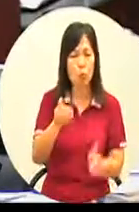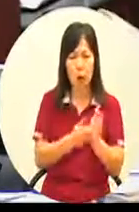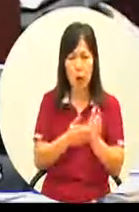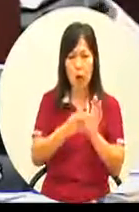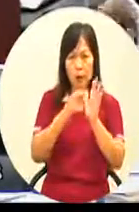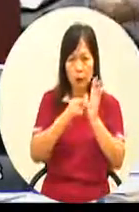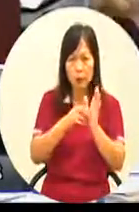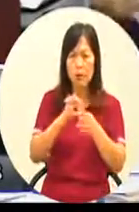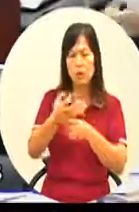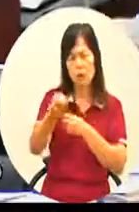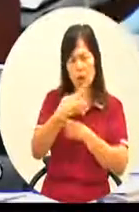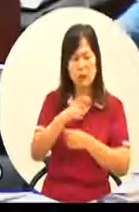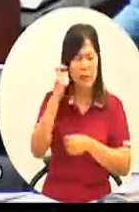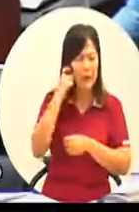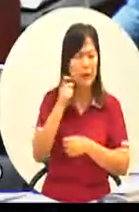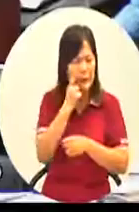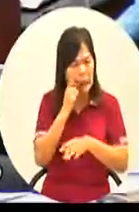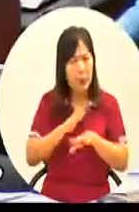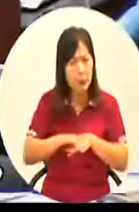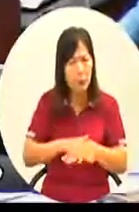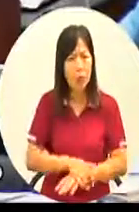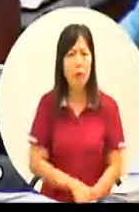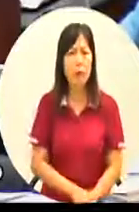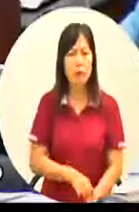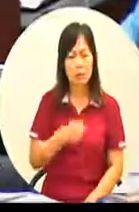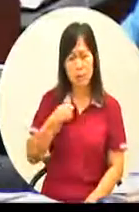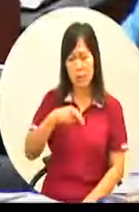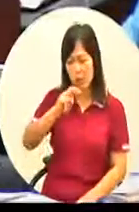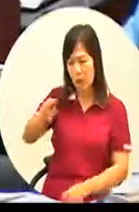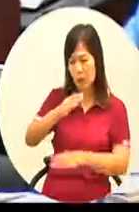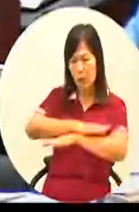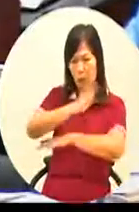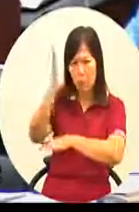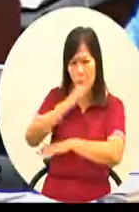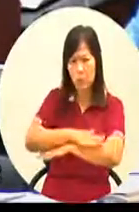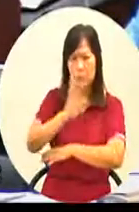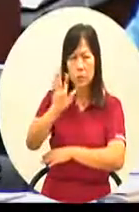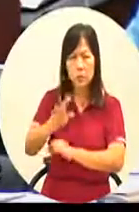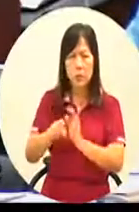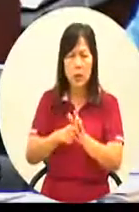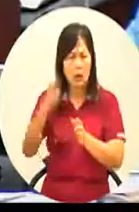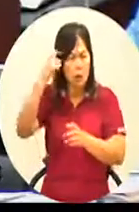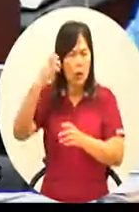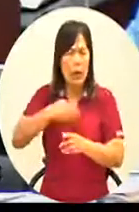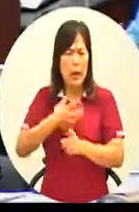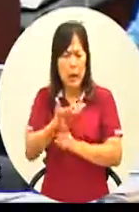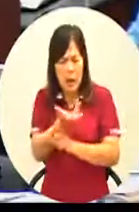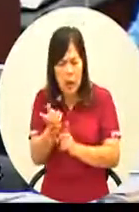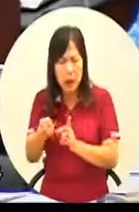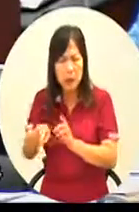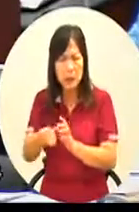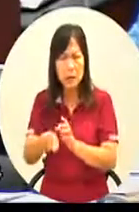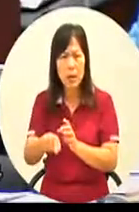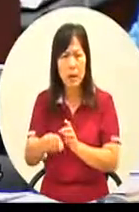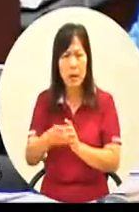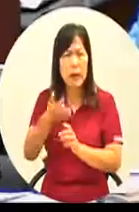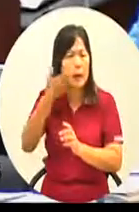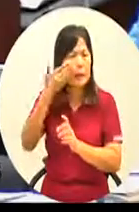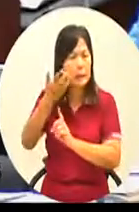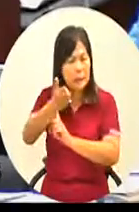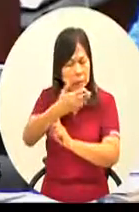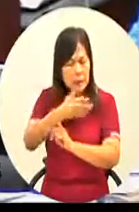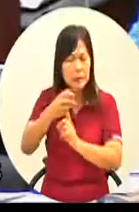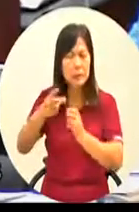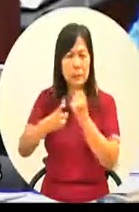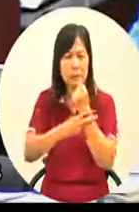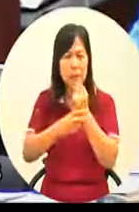有困难度，所以讲迄天我看到这个报纸啊，我认为讲人阿联啊，亲戚里里46年来都